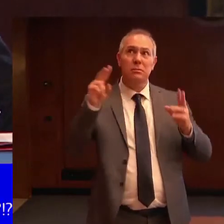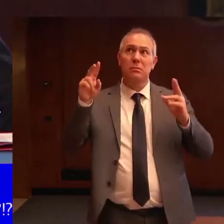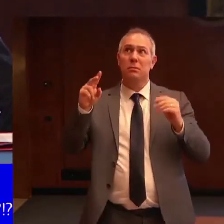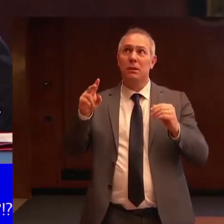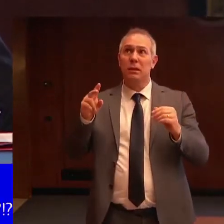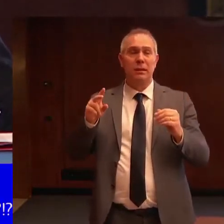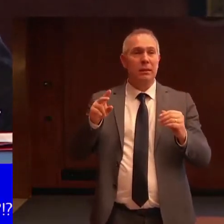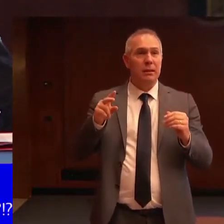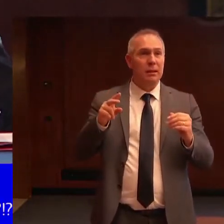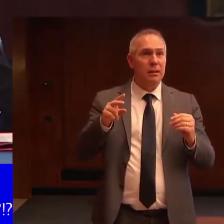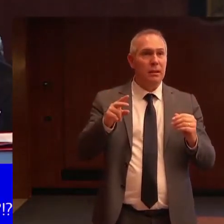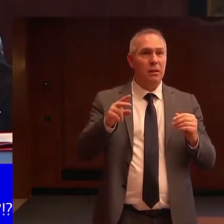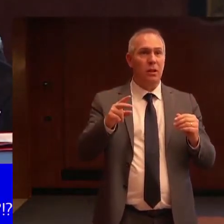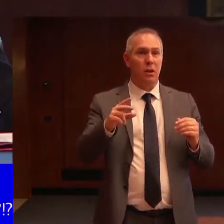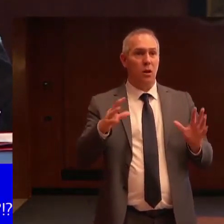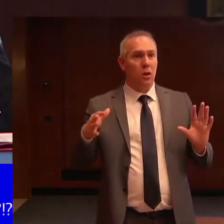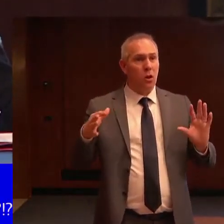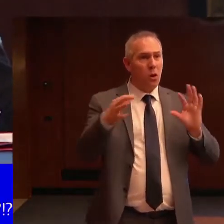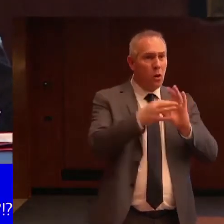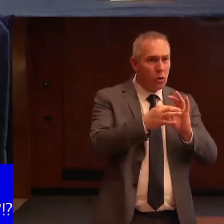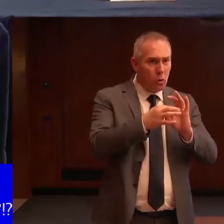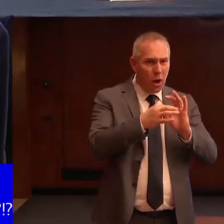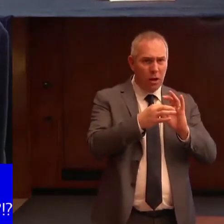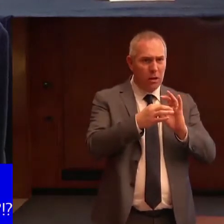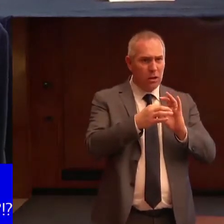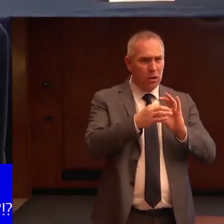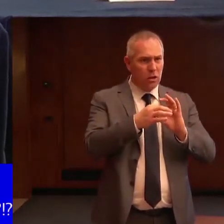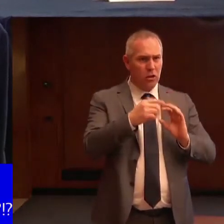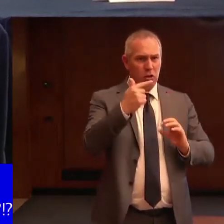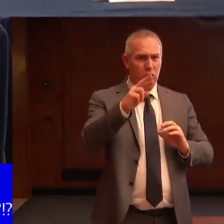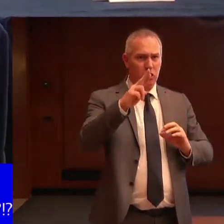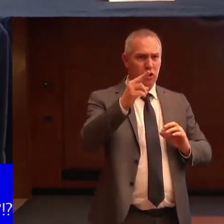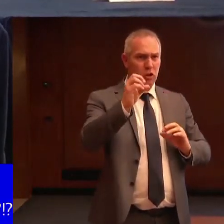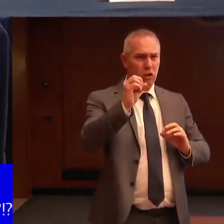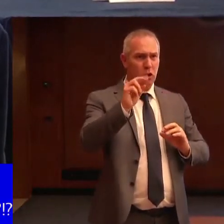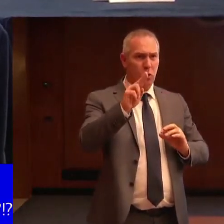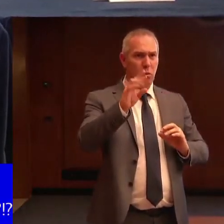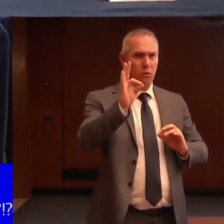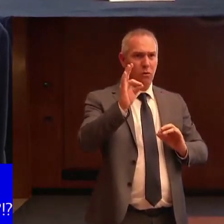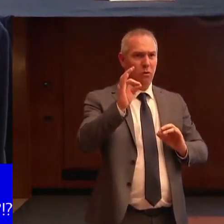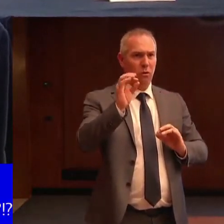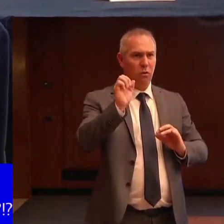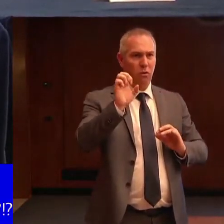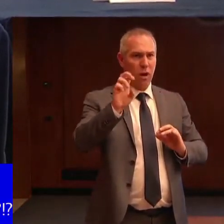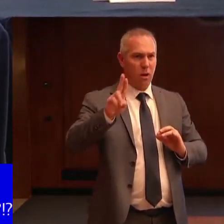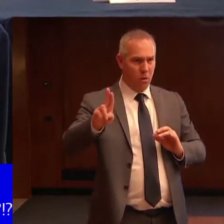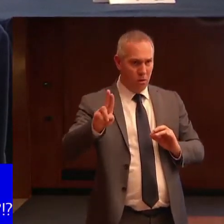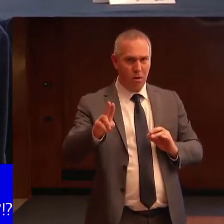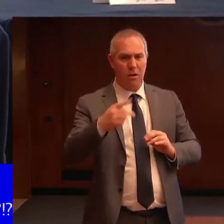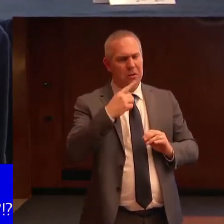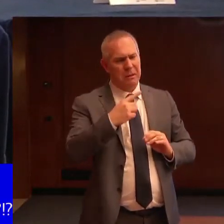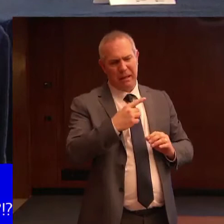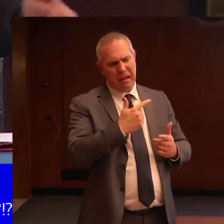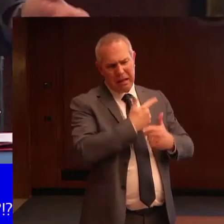quando Domicil Coniugal di Truffaut uscì come col titolo in Italia Non drammatizziamo, è solo una questione di corna.